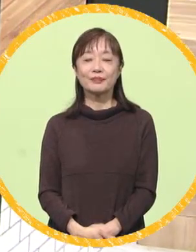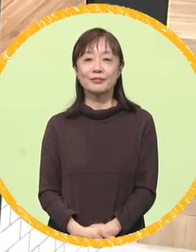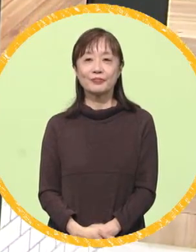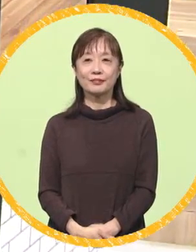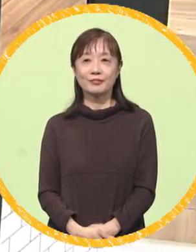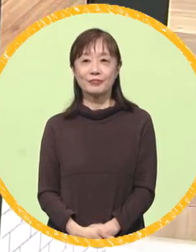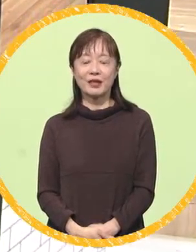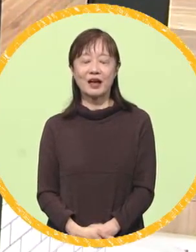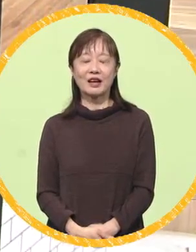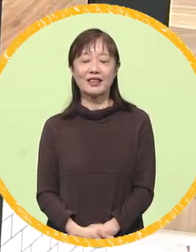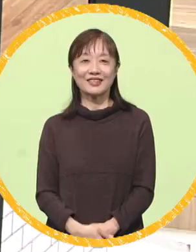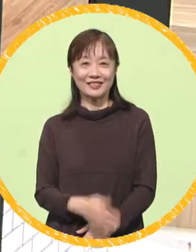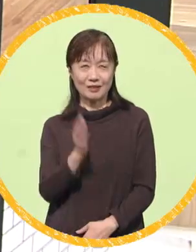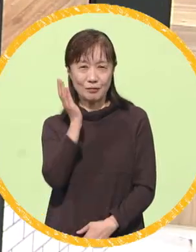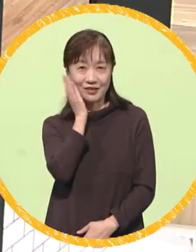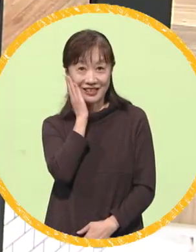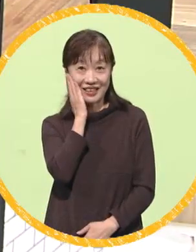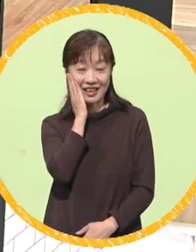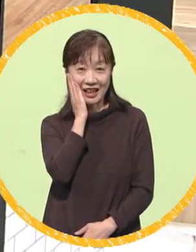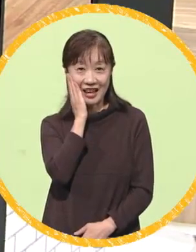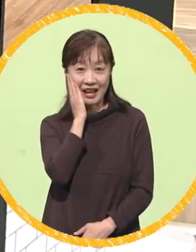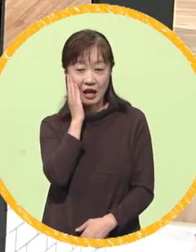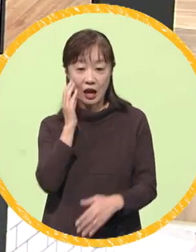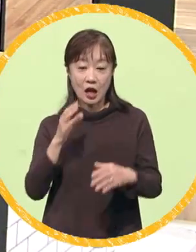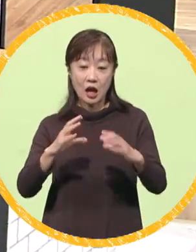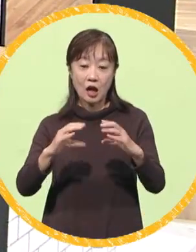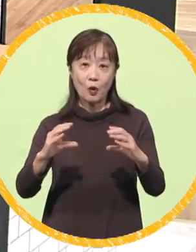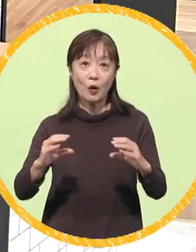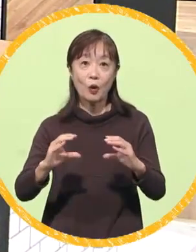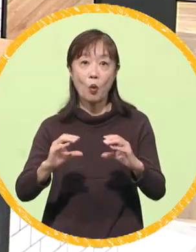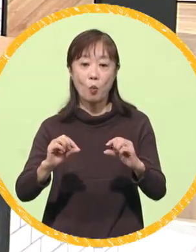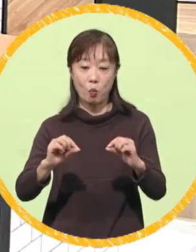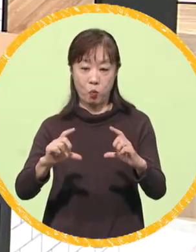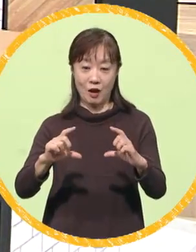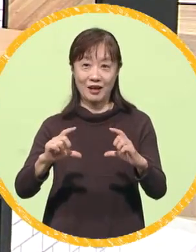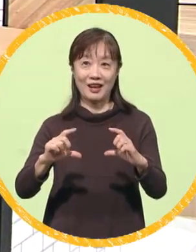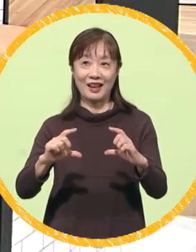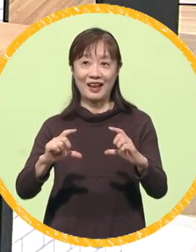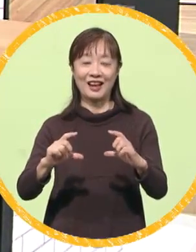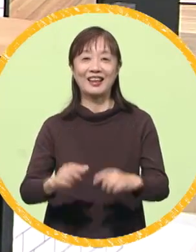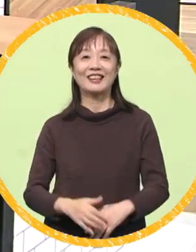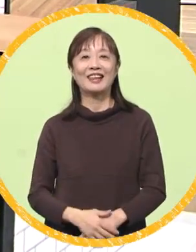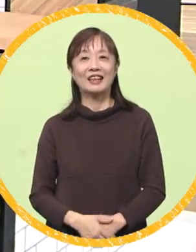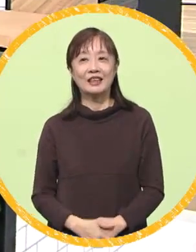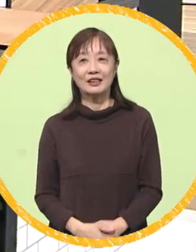すごい美味しそうだった。 うわ、使ったね。 めちゃくちゃ美味しかったですよ、